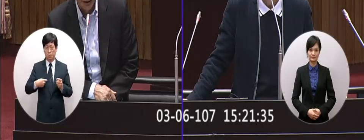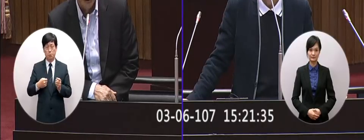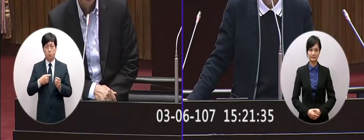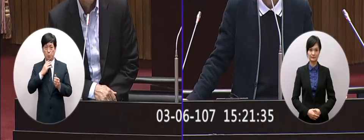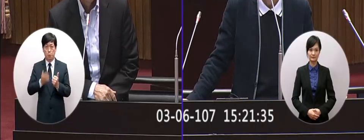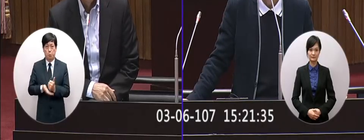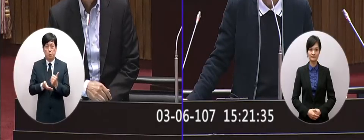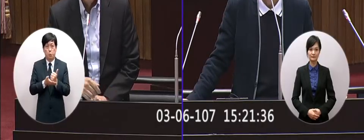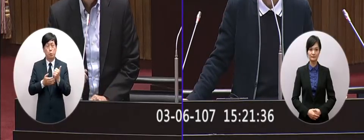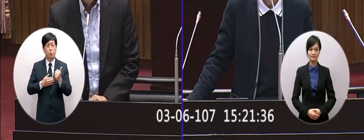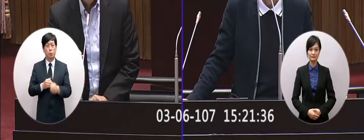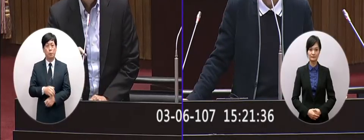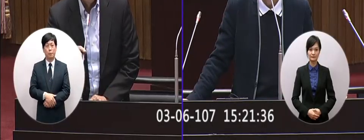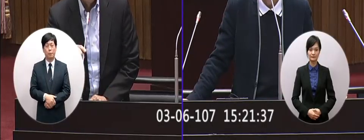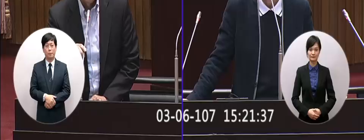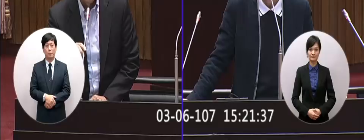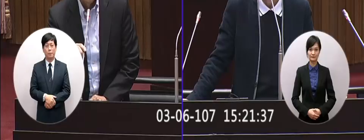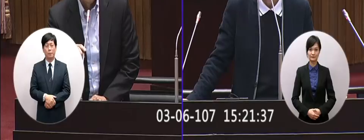哈跟鼓励哈。